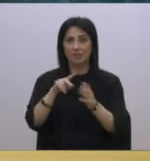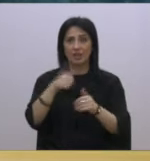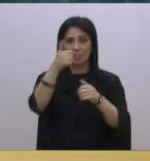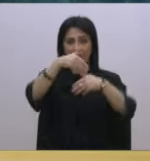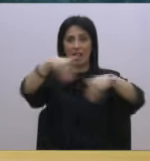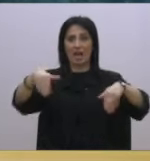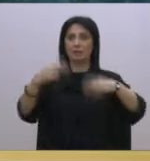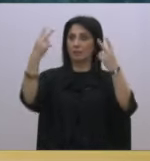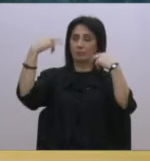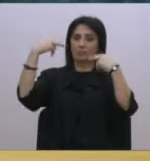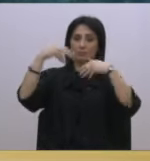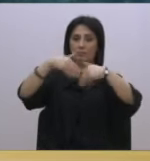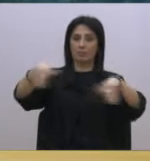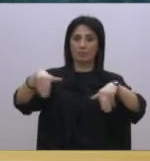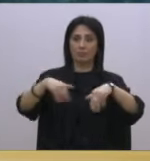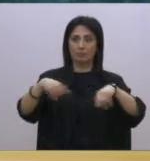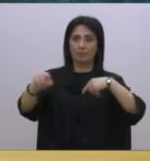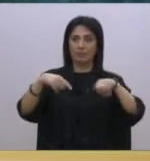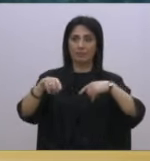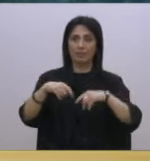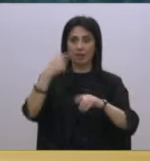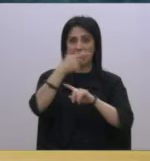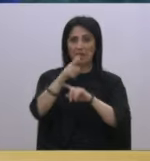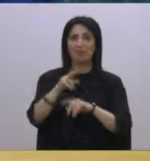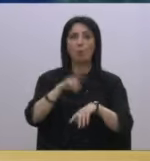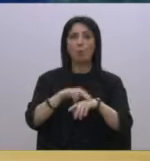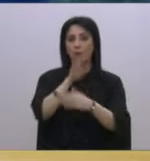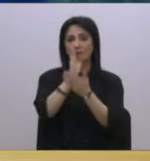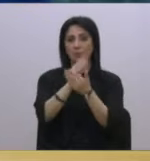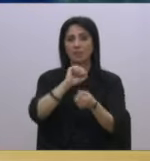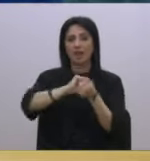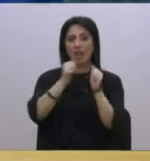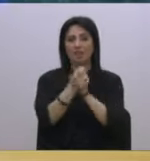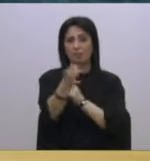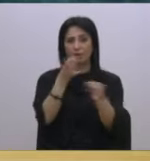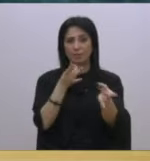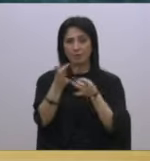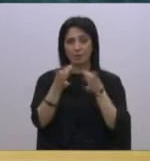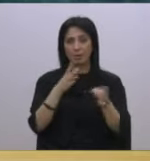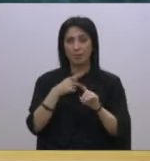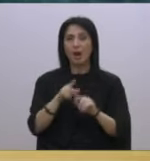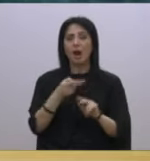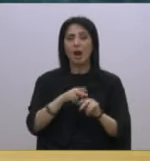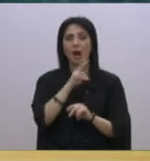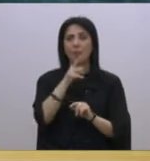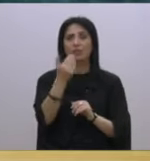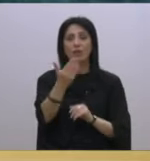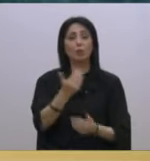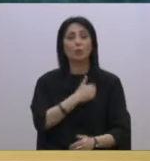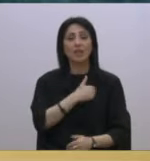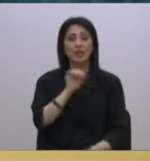ხაზში რომლებიც იჩენთ აგრესიას პოლიციის მიმართ ქვებს ესვრით და ასე შემდეგ ამიტომ დაემორჩილეთ თქვენ თუ